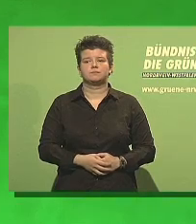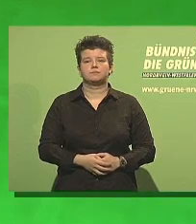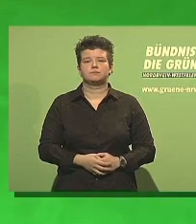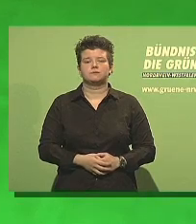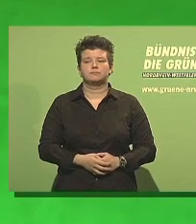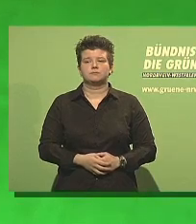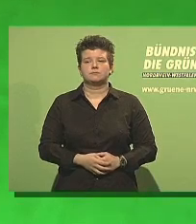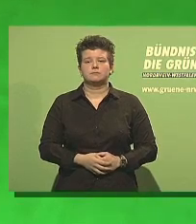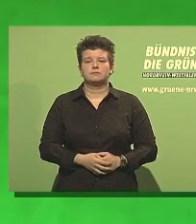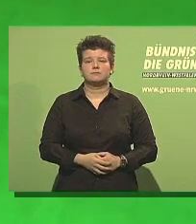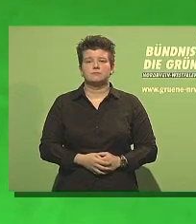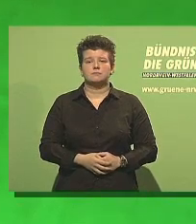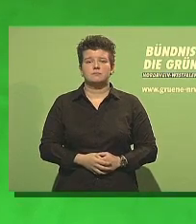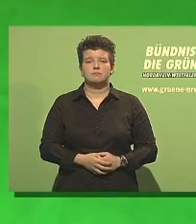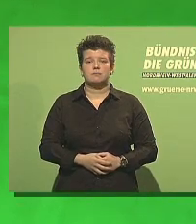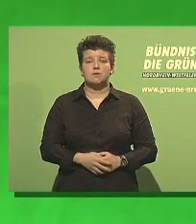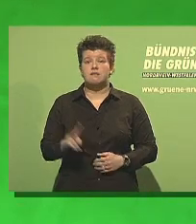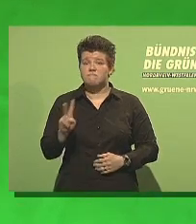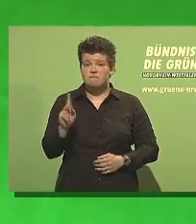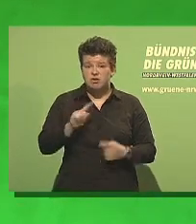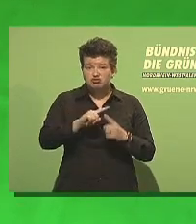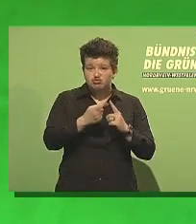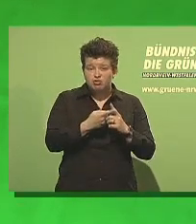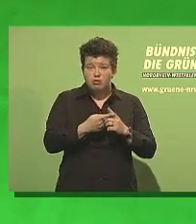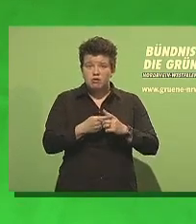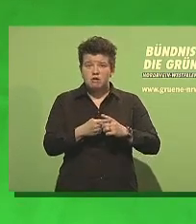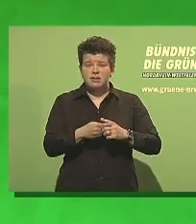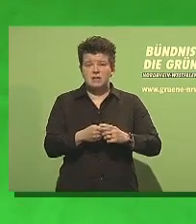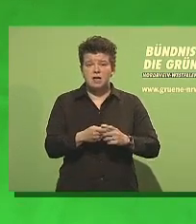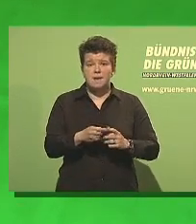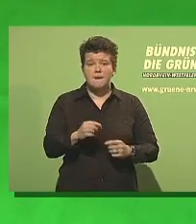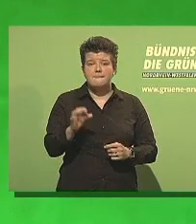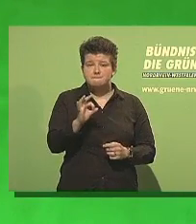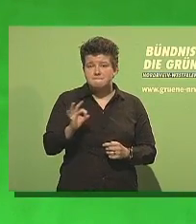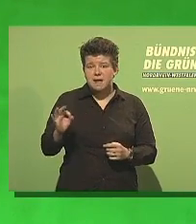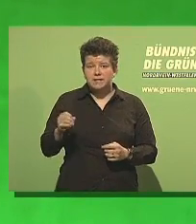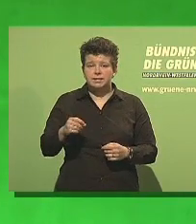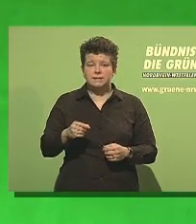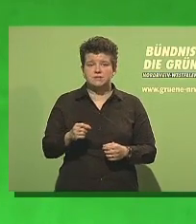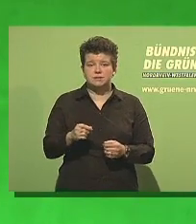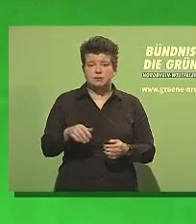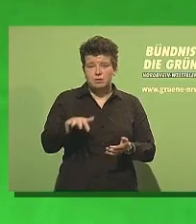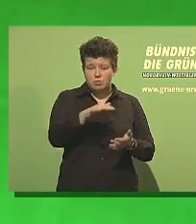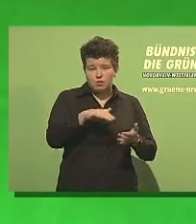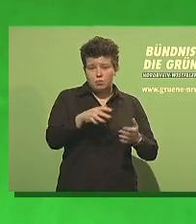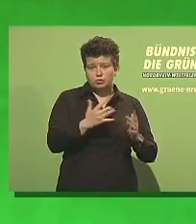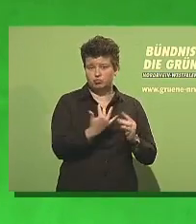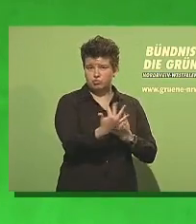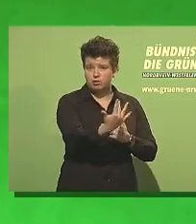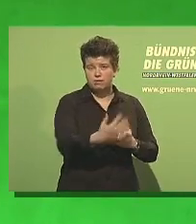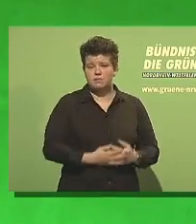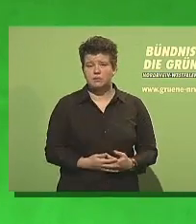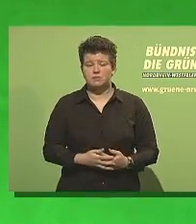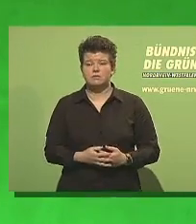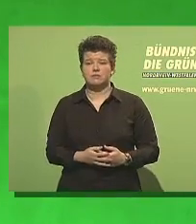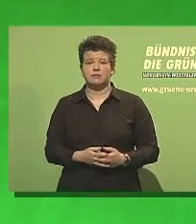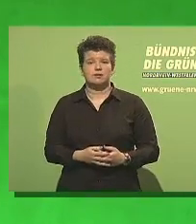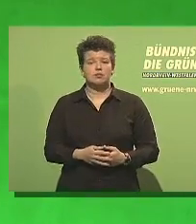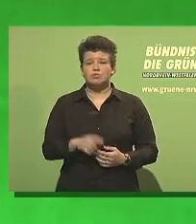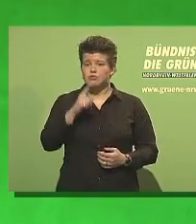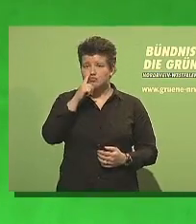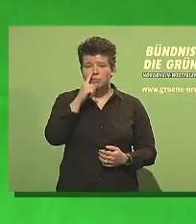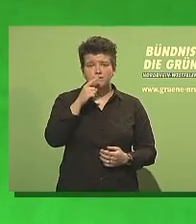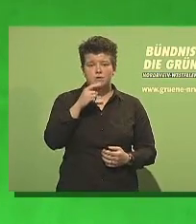Und wer ist denn schuld an diesen Maismonokulturen? Es ist eine falsche Landwirtschaftspolitik mit viel Futter für die Tiere, eine